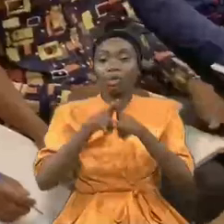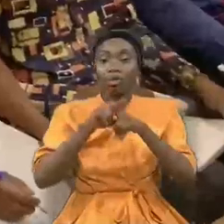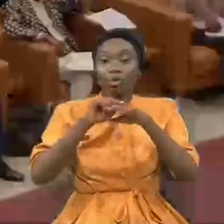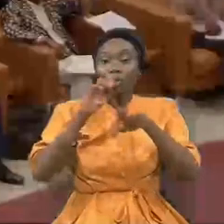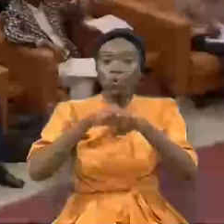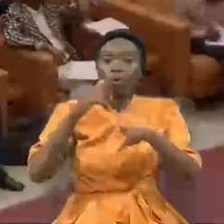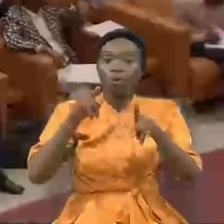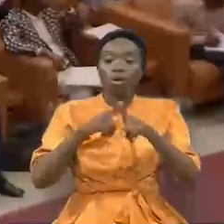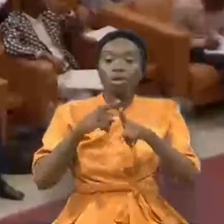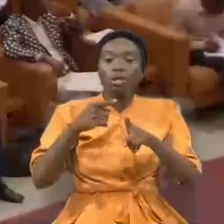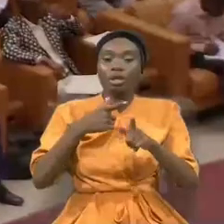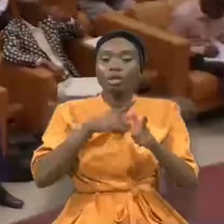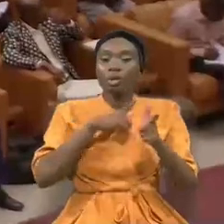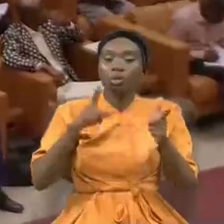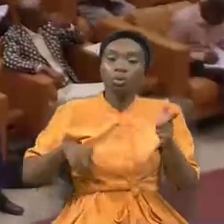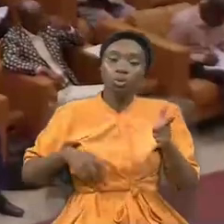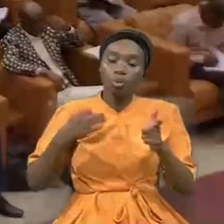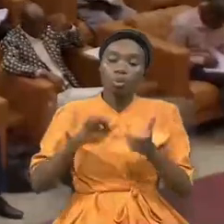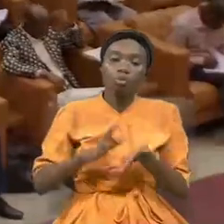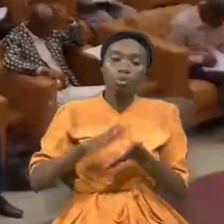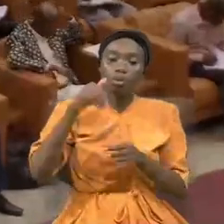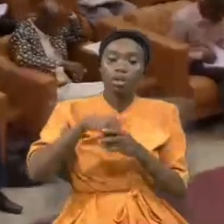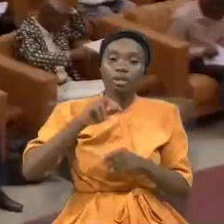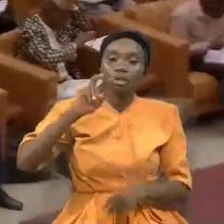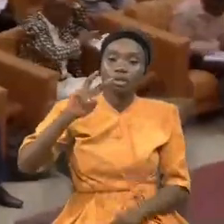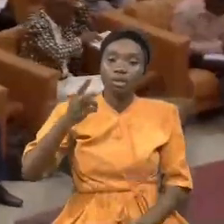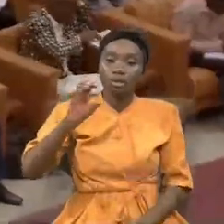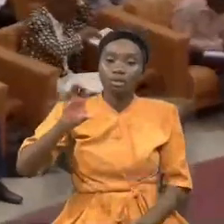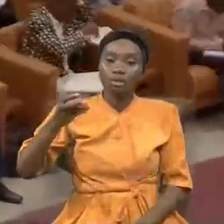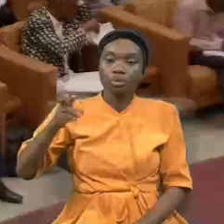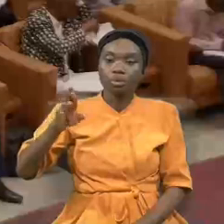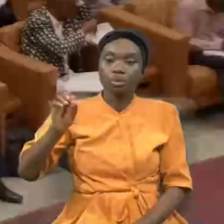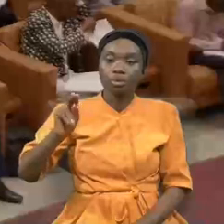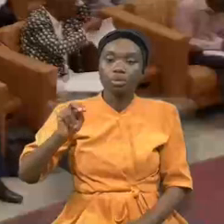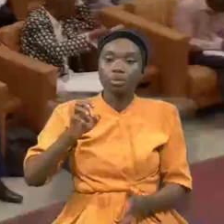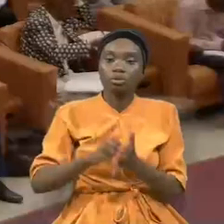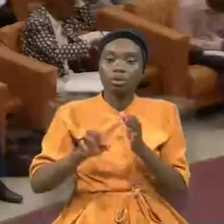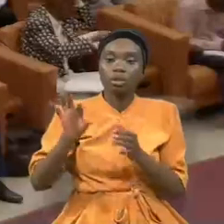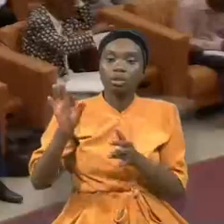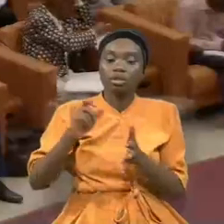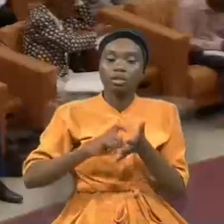Seigneur de gloire. Voyons, deuxième chronique 19,